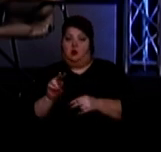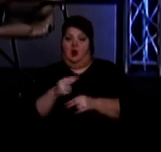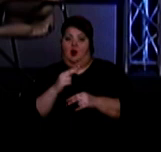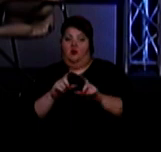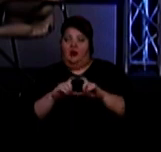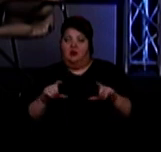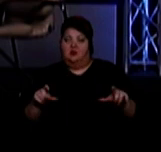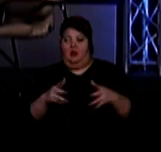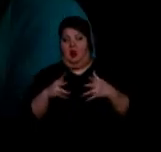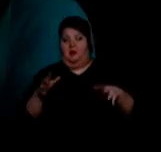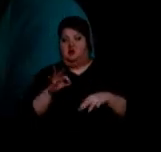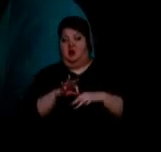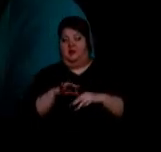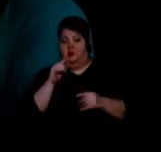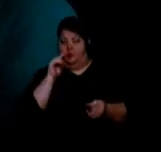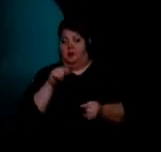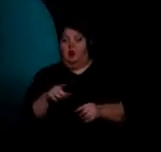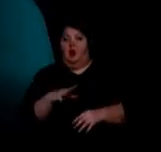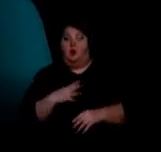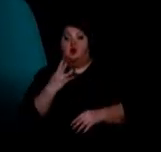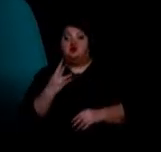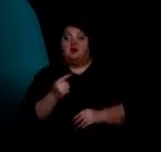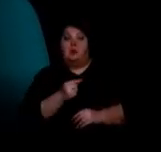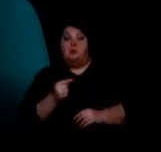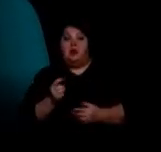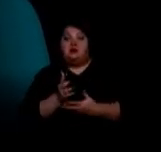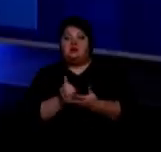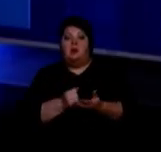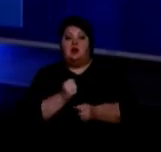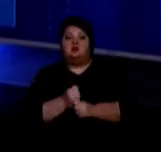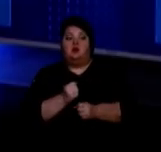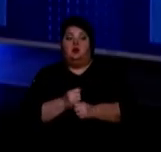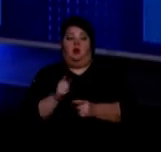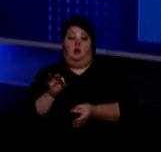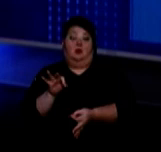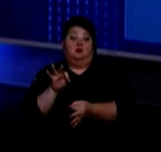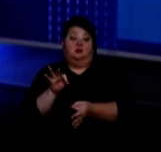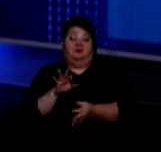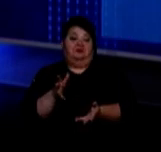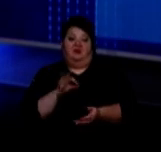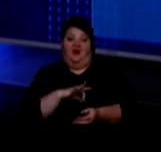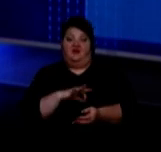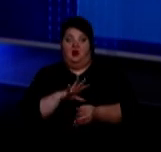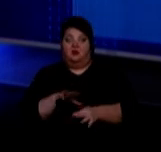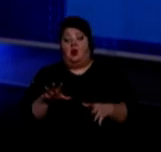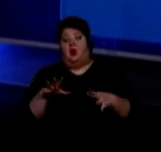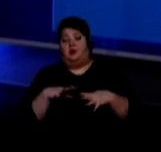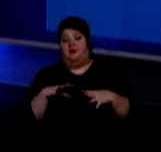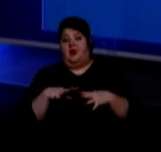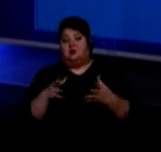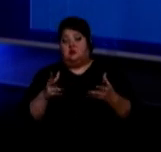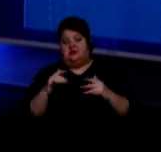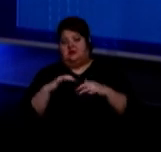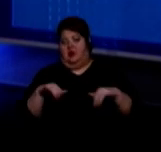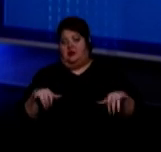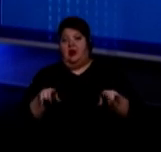заклади, більше хворих попадає. Буває у нас четвертий мінус запас робимо, її не використовують. Буває, що забирають. Тобто у нас